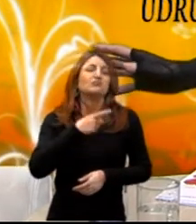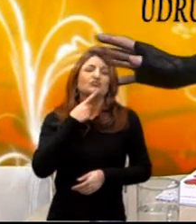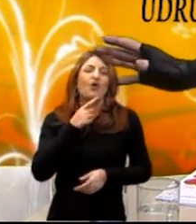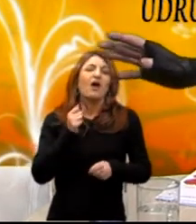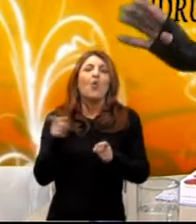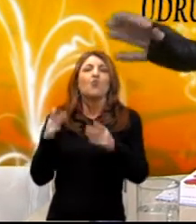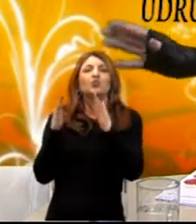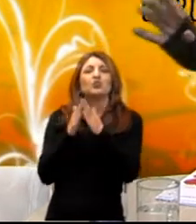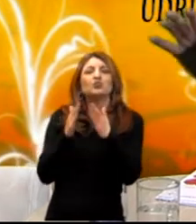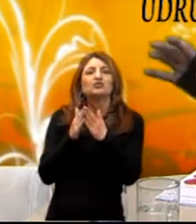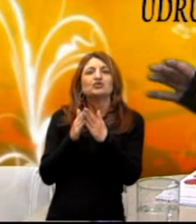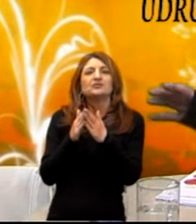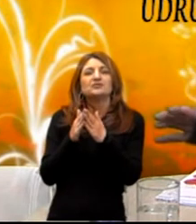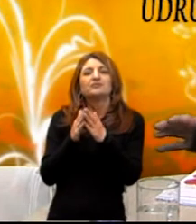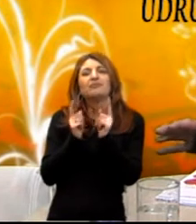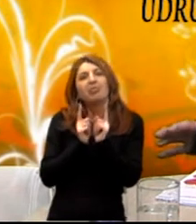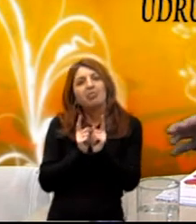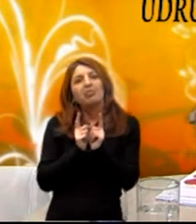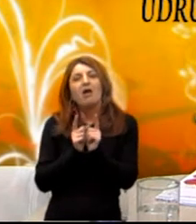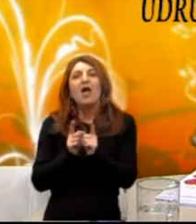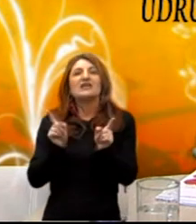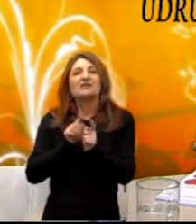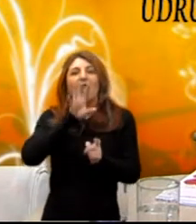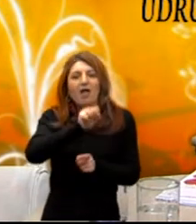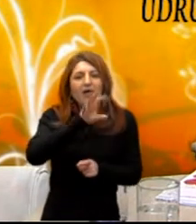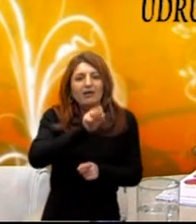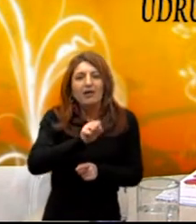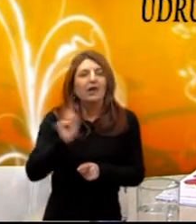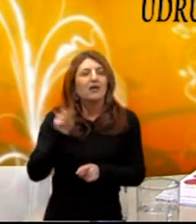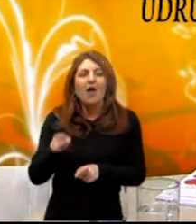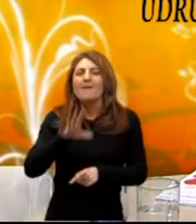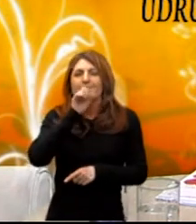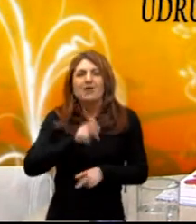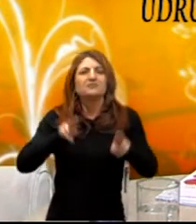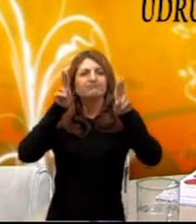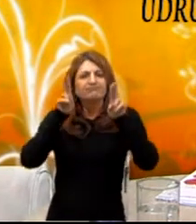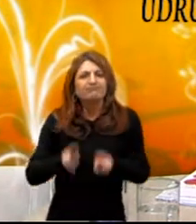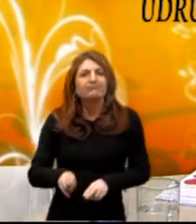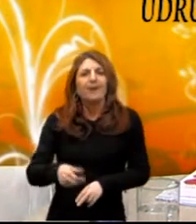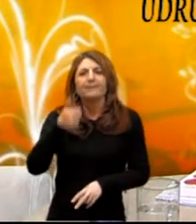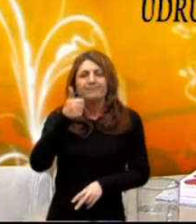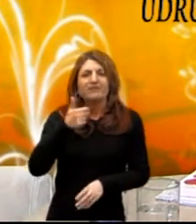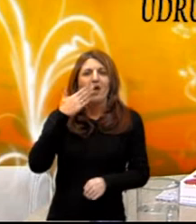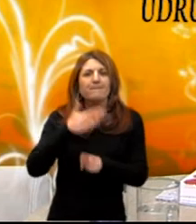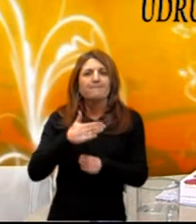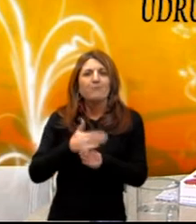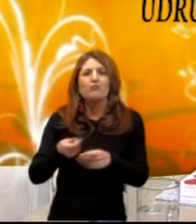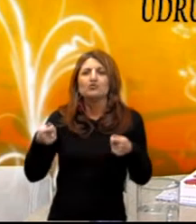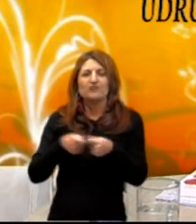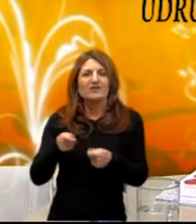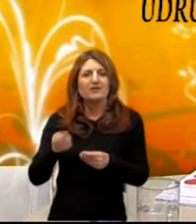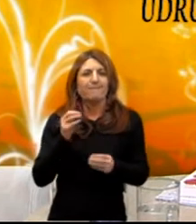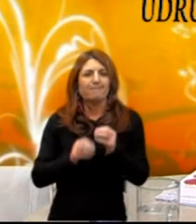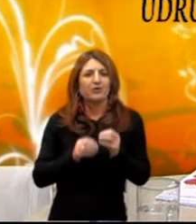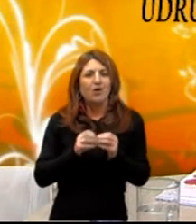nekoj kućici, pa laja ako nam neko nepozvan dolazi. On je zaista, zaista prva pomoć u takvim problemima,